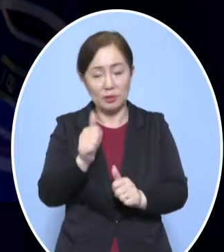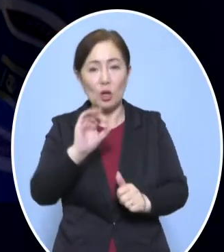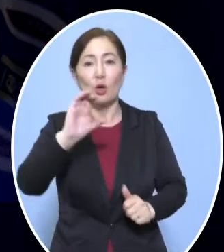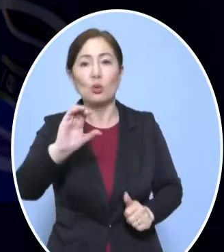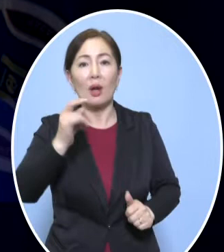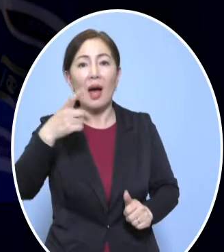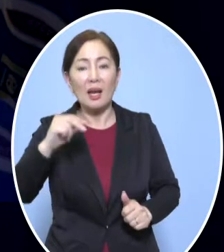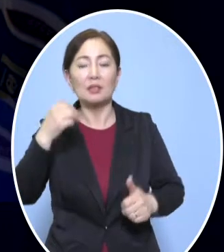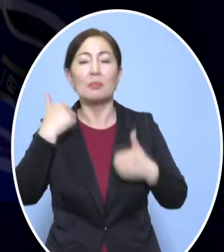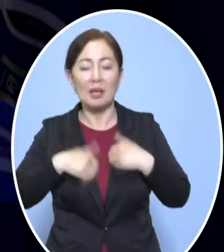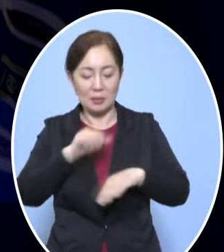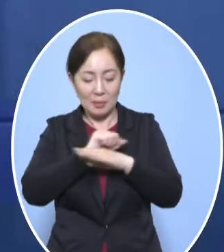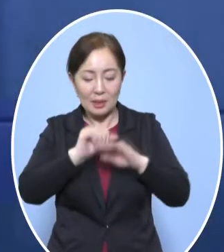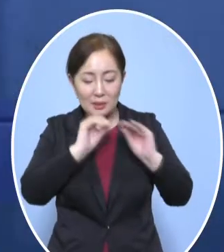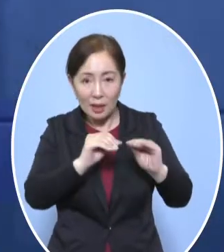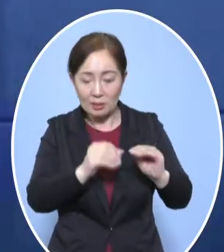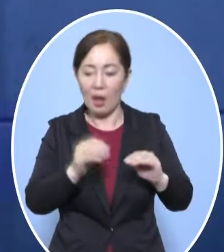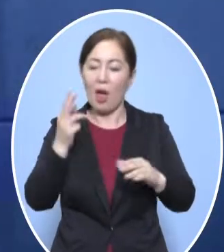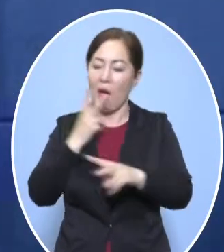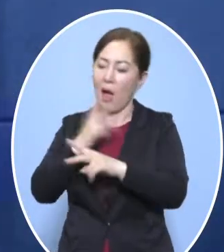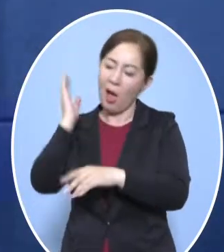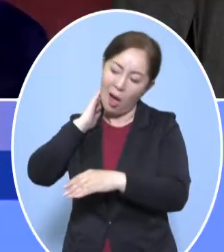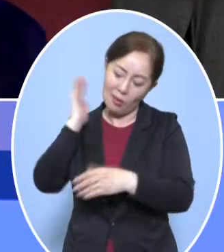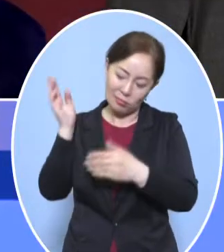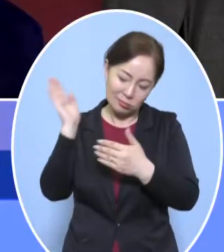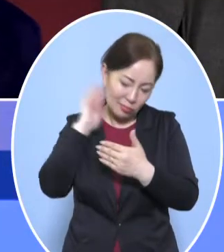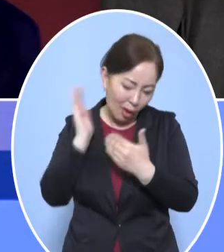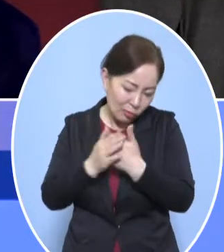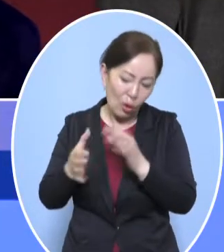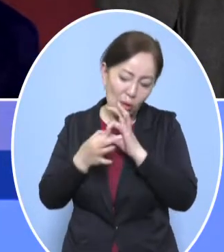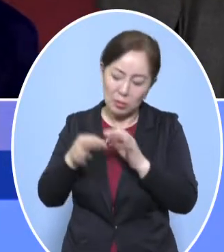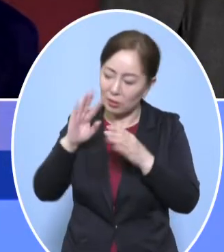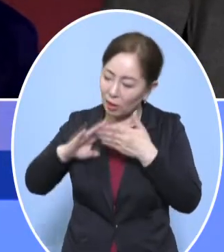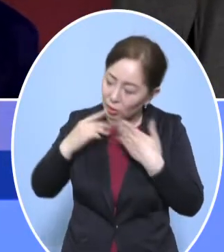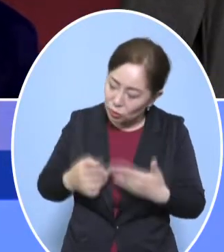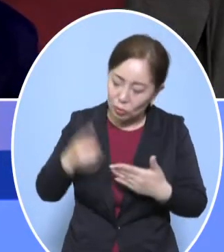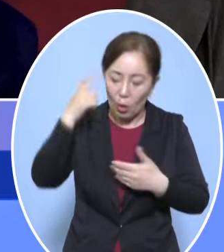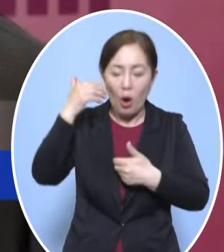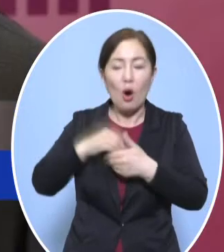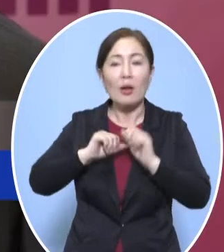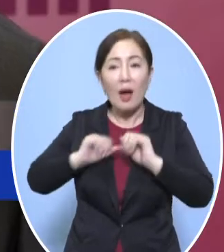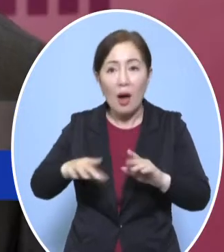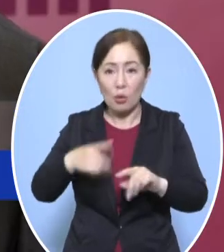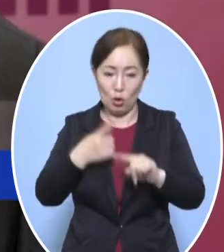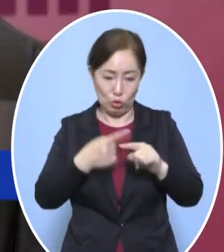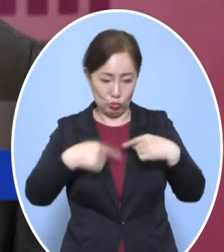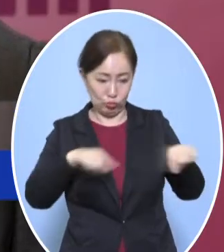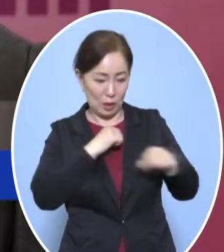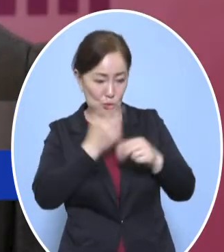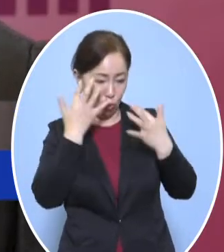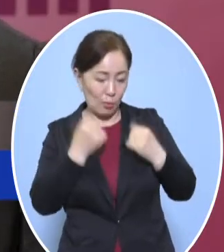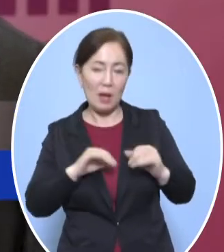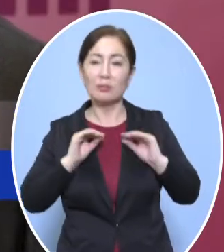Сургагч багш бэлтгэснээр айлгын эсрэг хөл тогтоомжийг олон нийтэд сурталчлах, ухуулан таниулах, орон нутгахтаа энэ чиглэлийн үйл ажиллагааг зохион